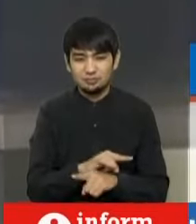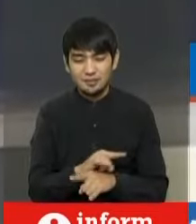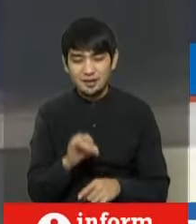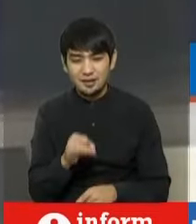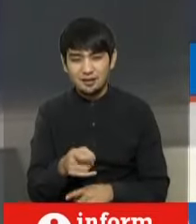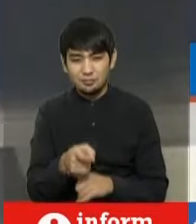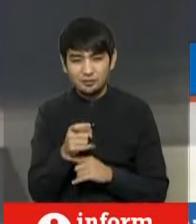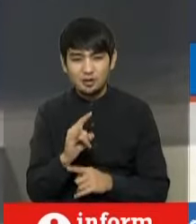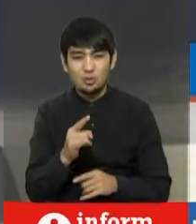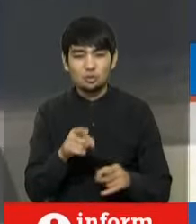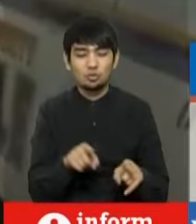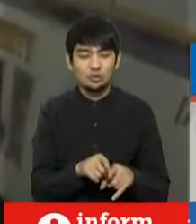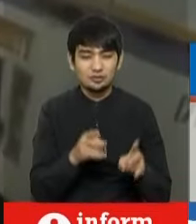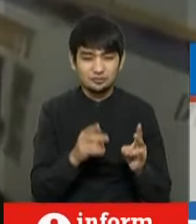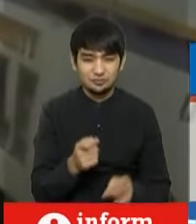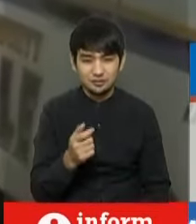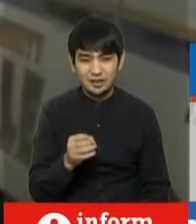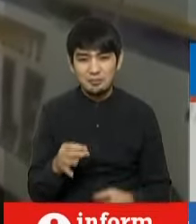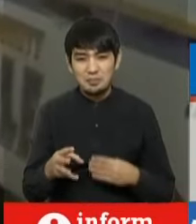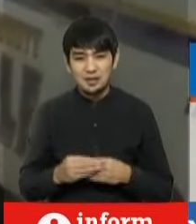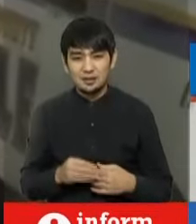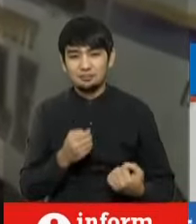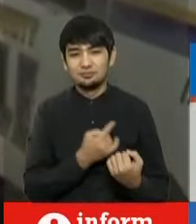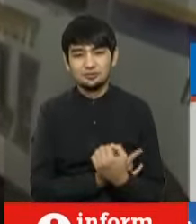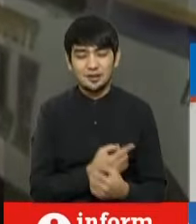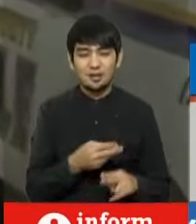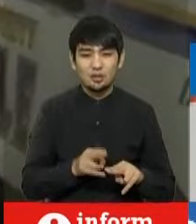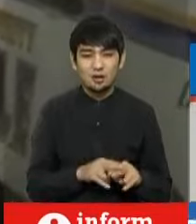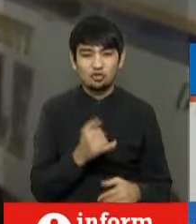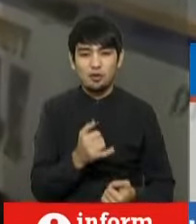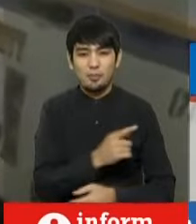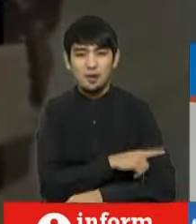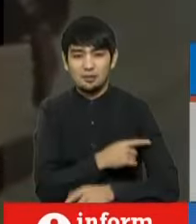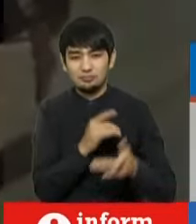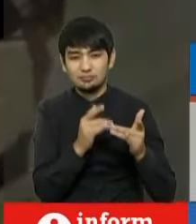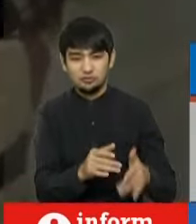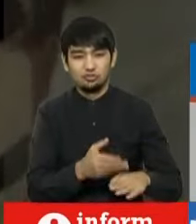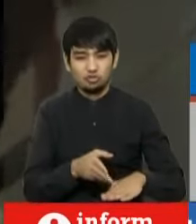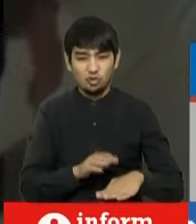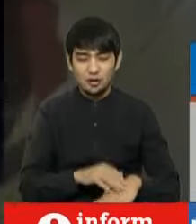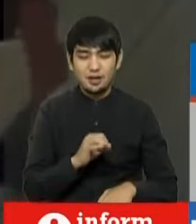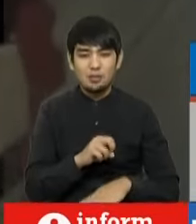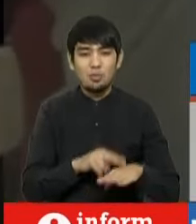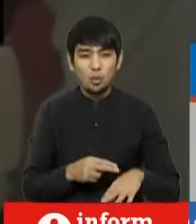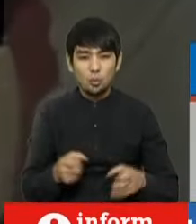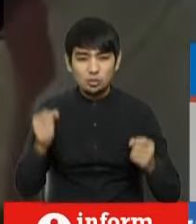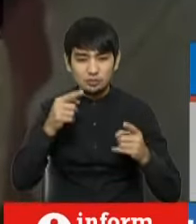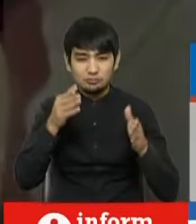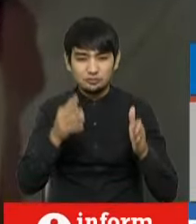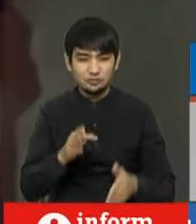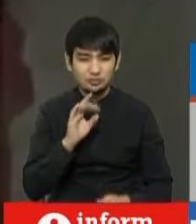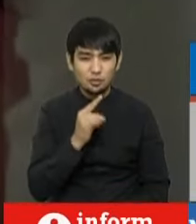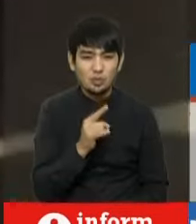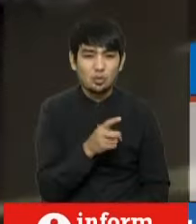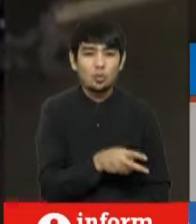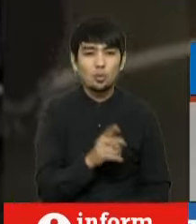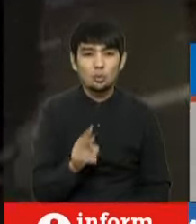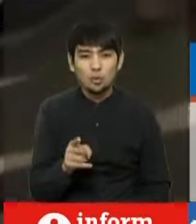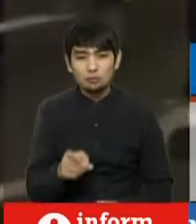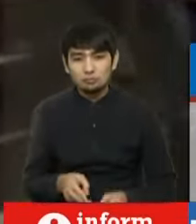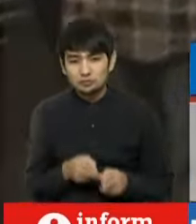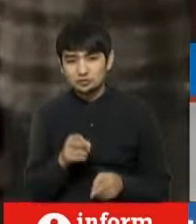получил ребнок который был с нападавший он в больнице в критическом состоянии полиция выясняет личность малыша и кем он приходится